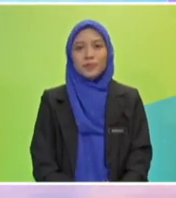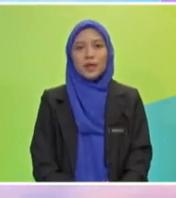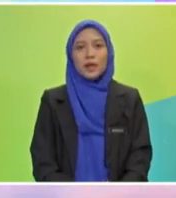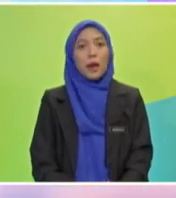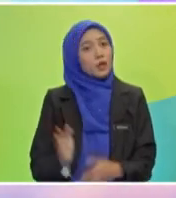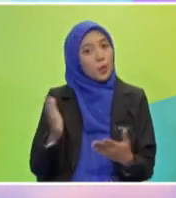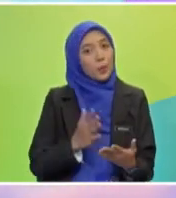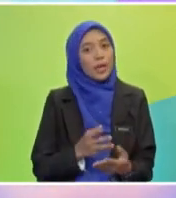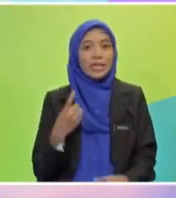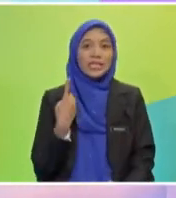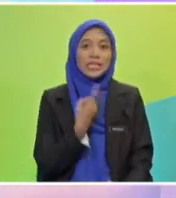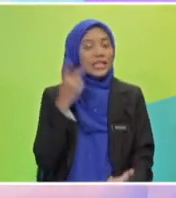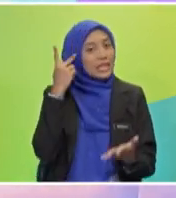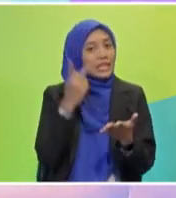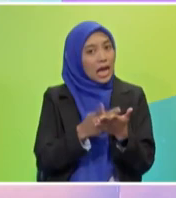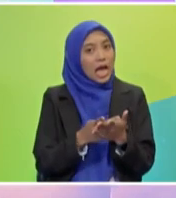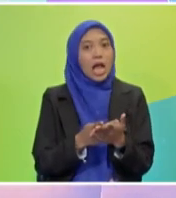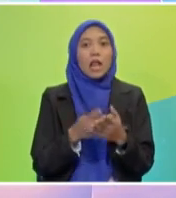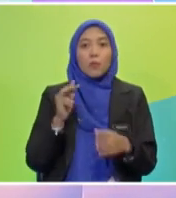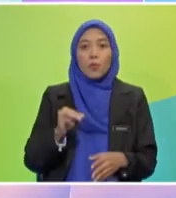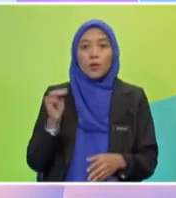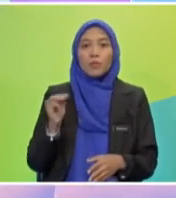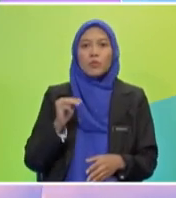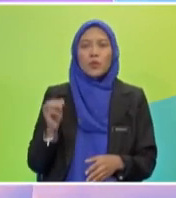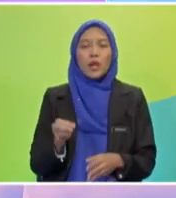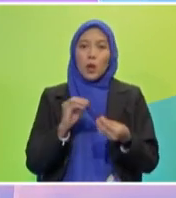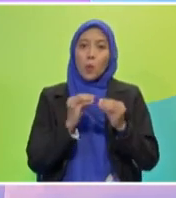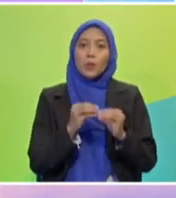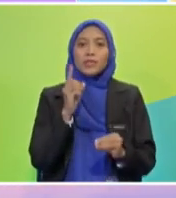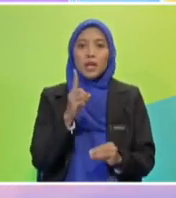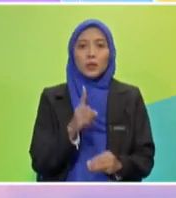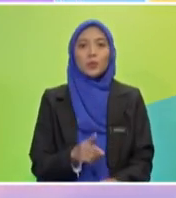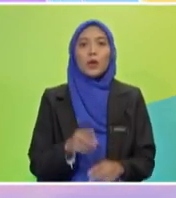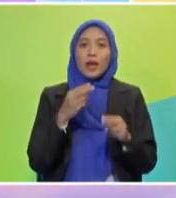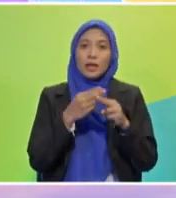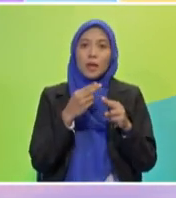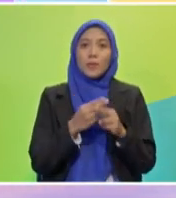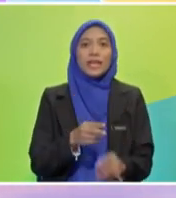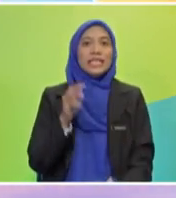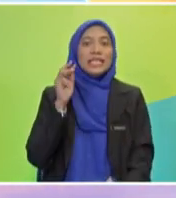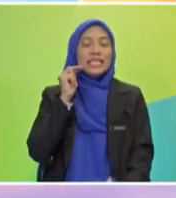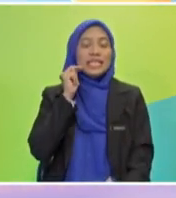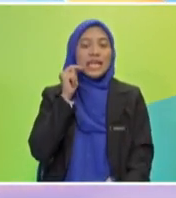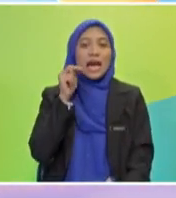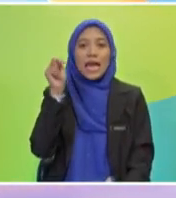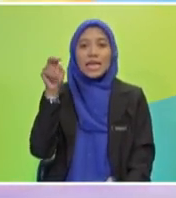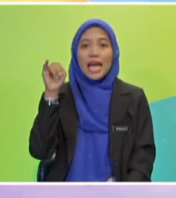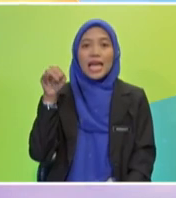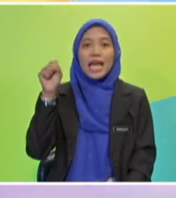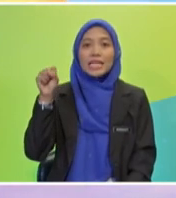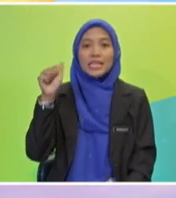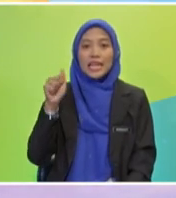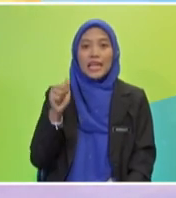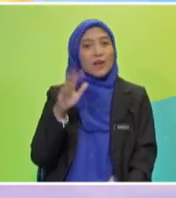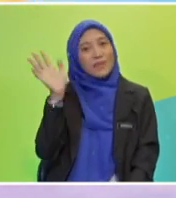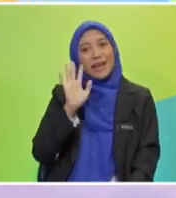kita berkenalan dengan adik Nur Naura Izzatun Nisa. Mana dia adik Naura? Cuba lambai tangan sedikit